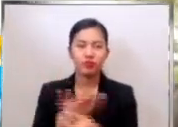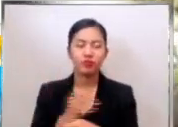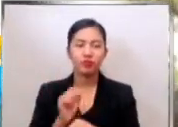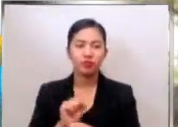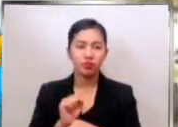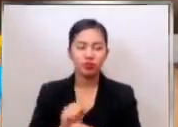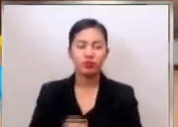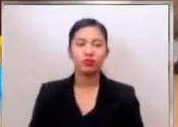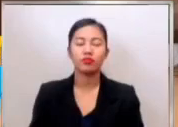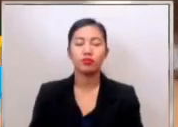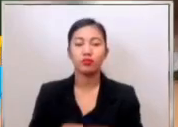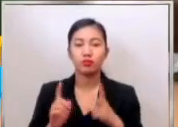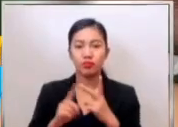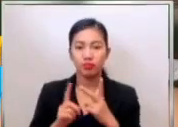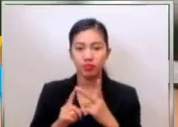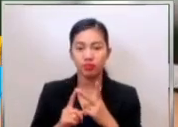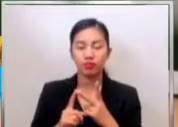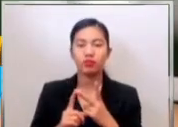Ikalawa,